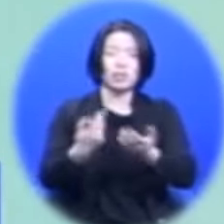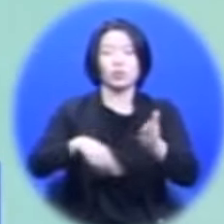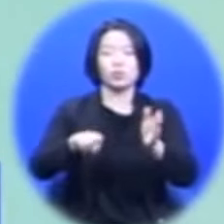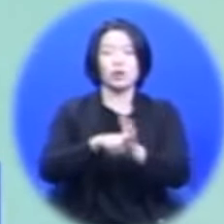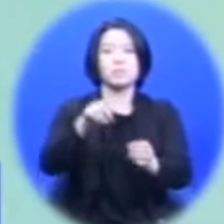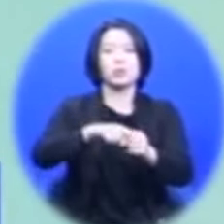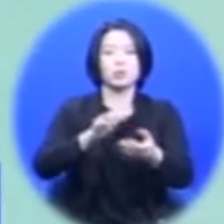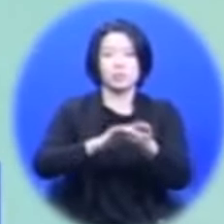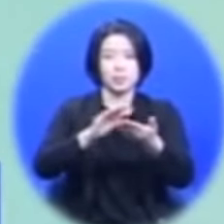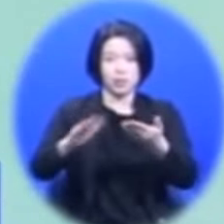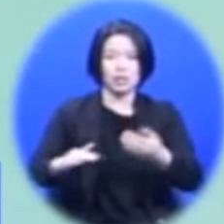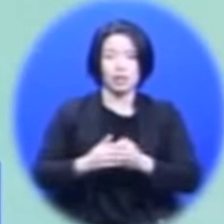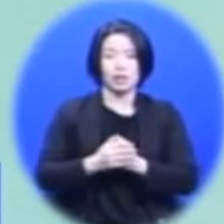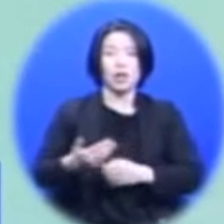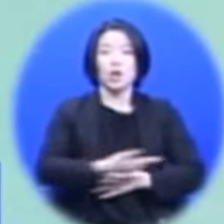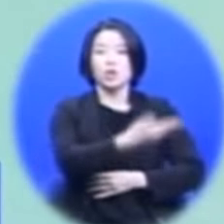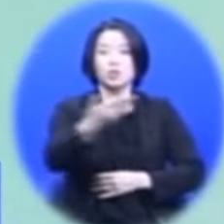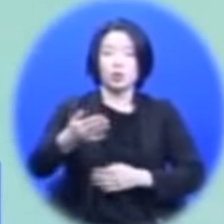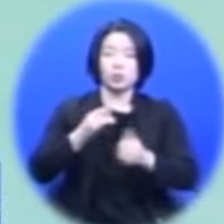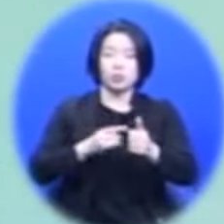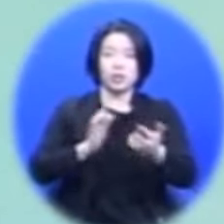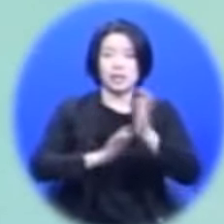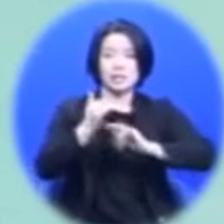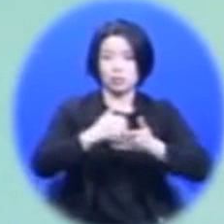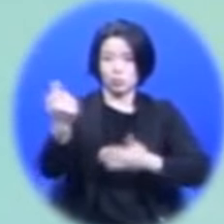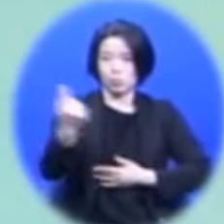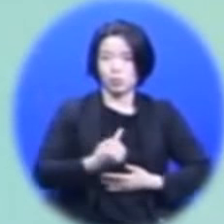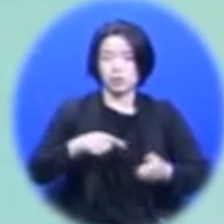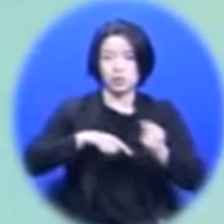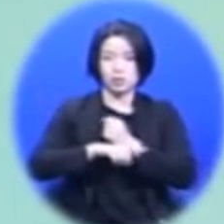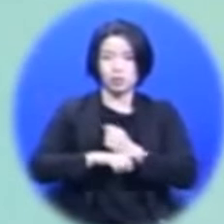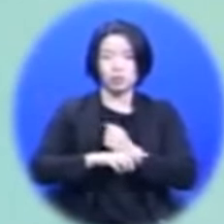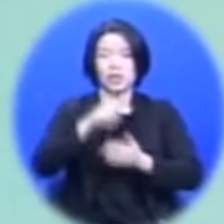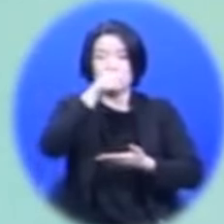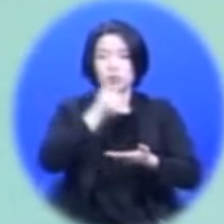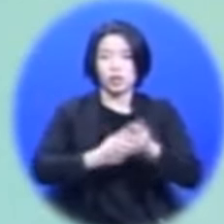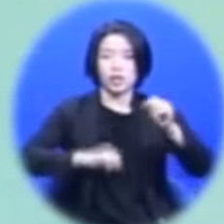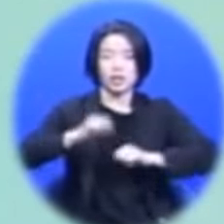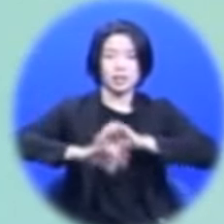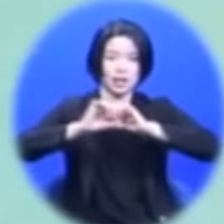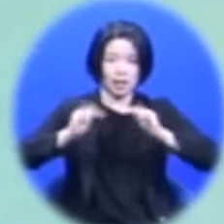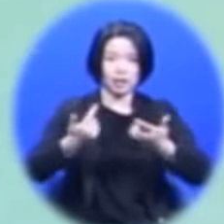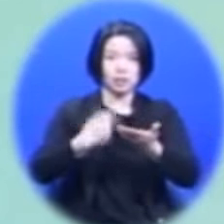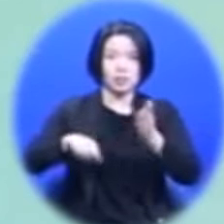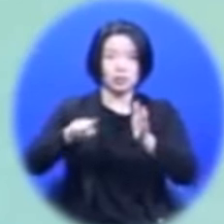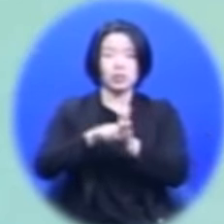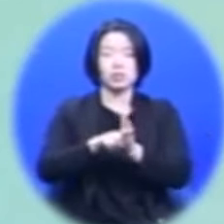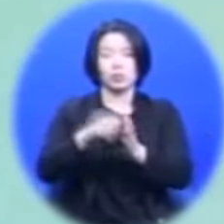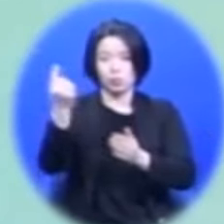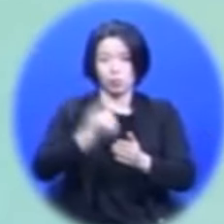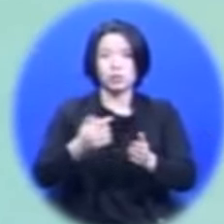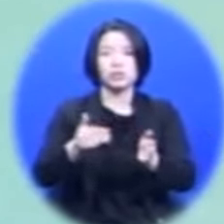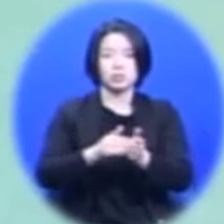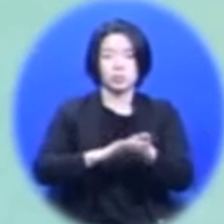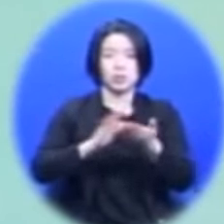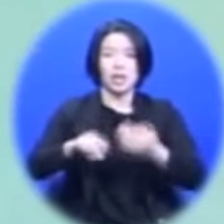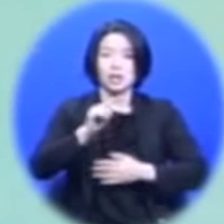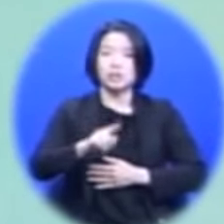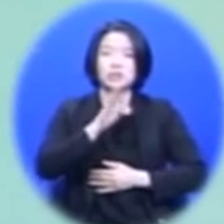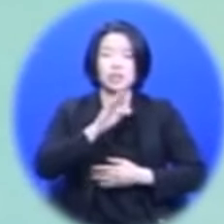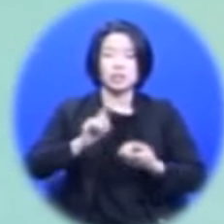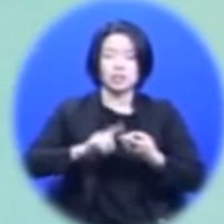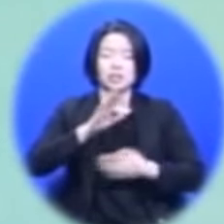것입니다. 여러분에게 예수님이 오신 것은 죄 짓지 않게 하시려고 오신 거예요. 그 사실을